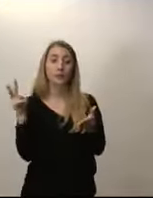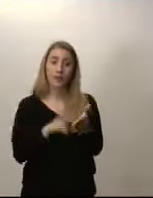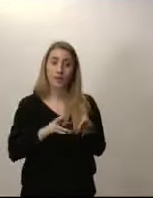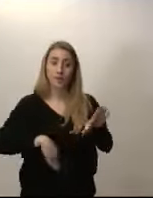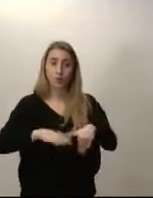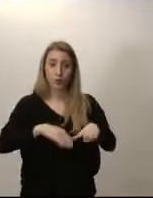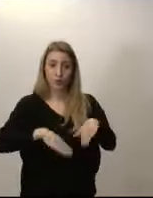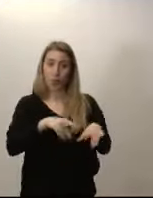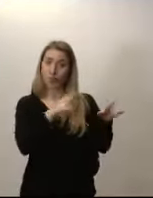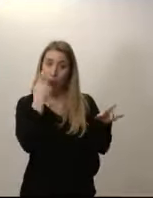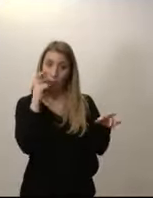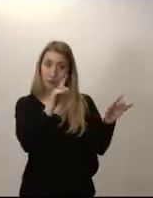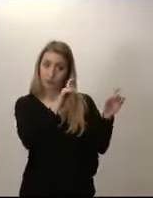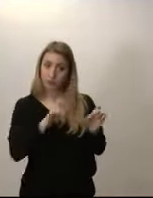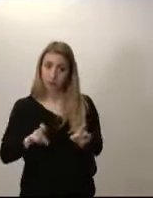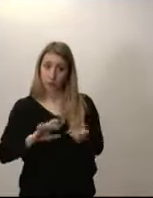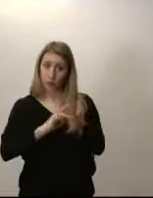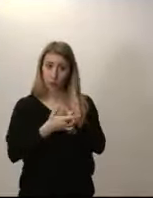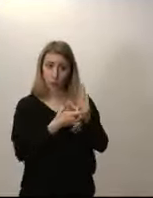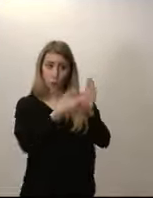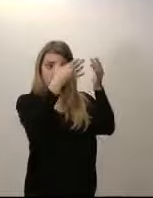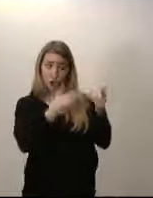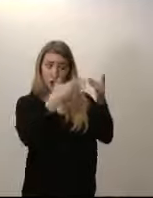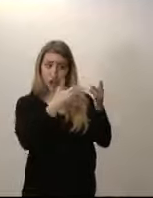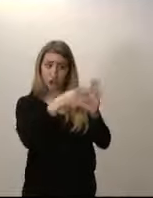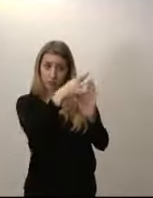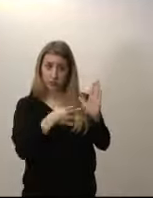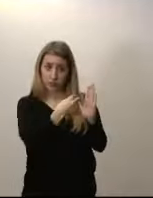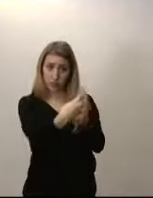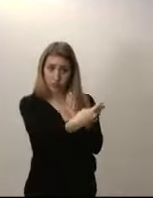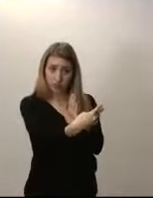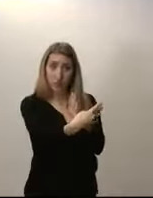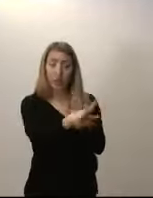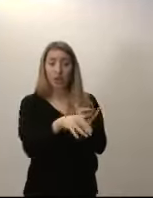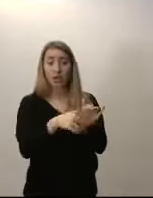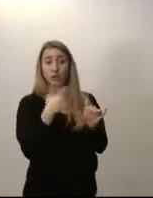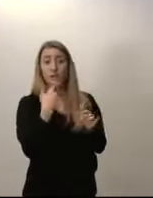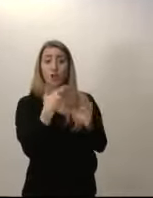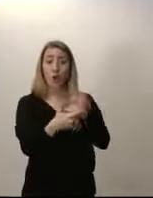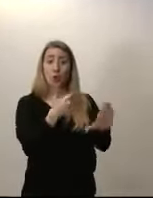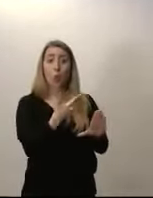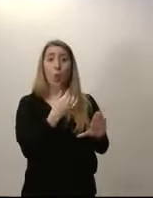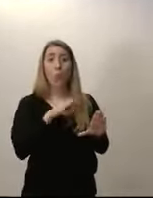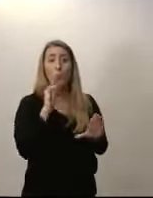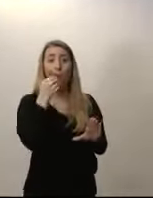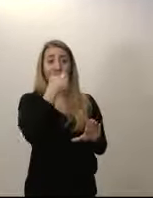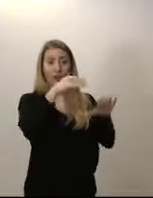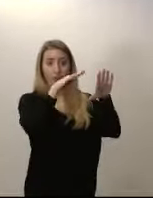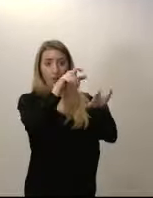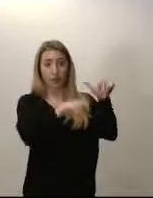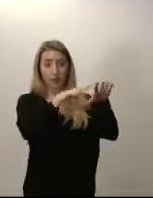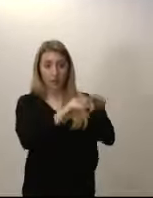ont un petit peu baissé. Donc les chiffres qui sont sur ce tableau sont en euros par habitant. Donc les dépenses réelles de